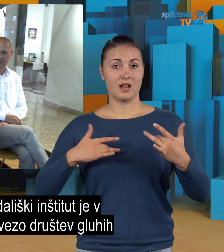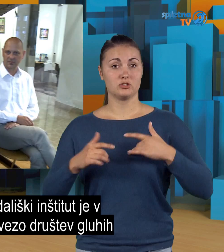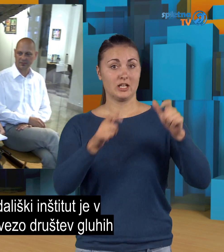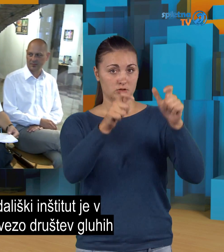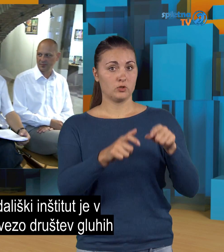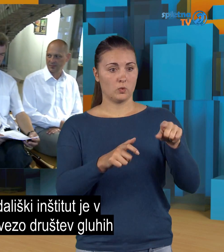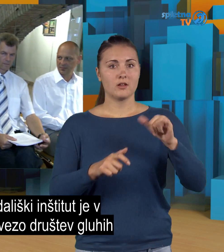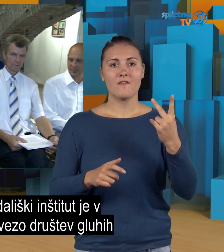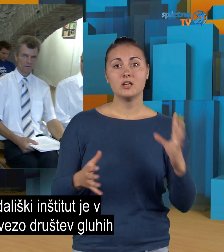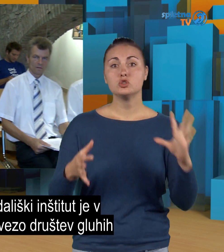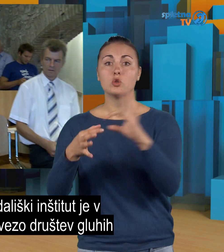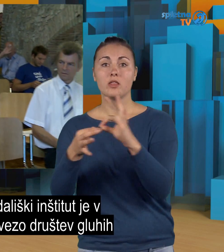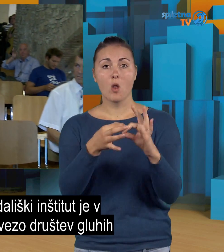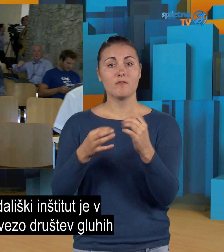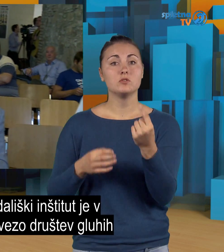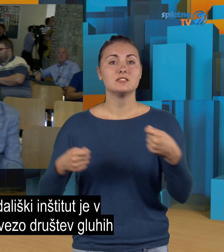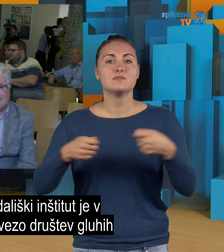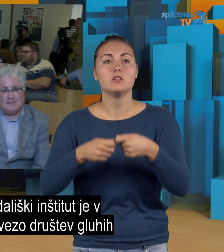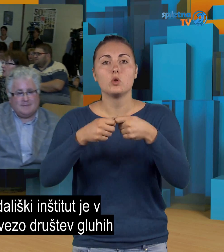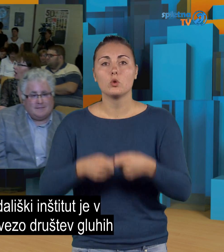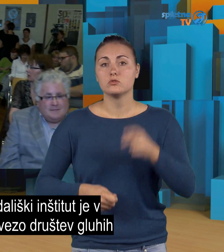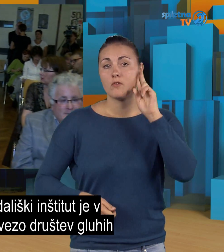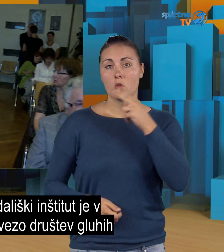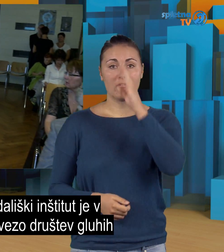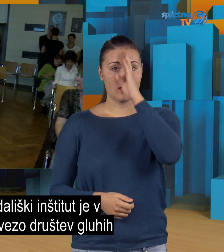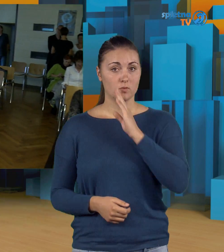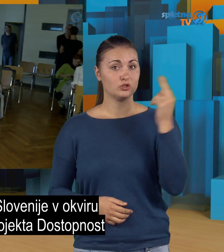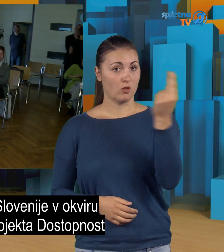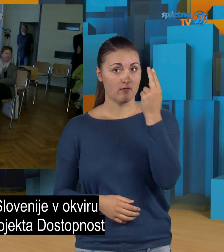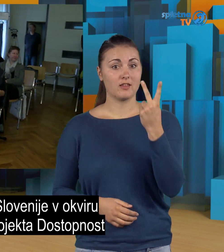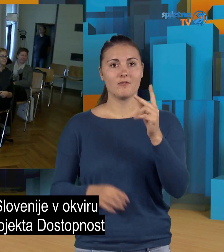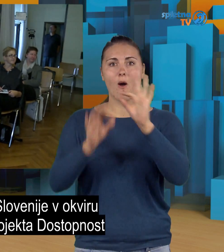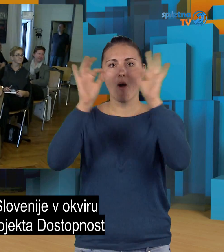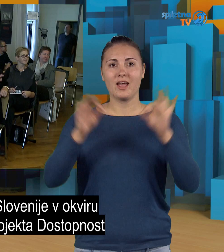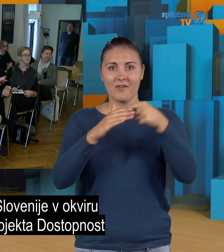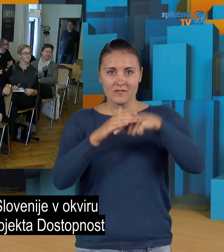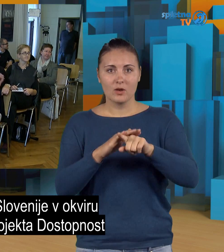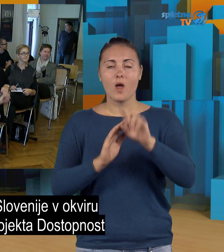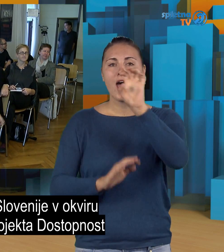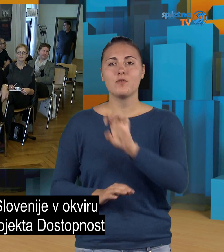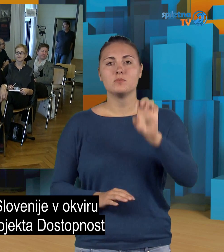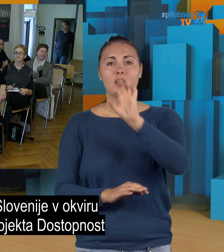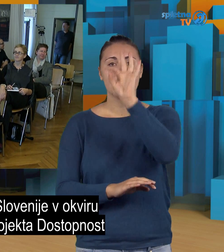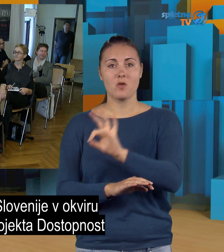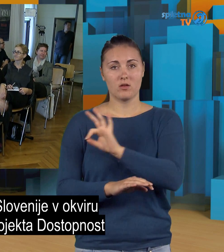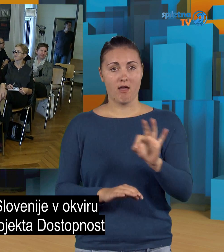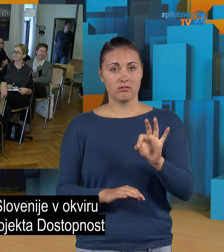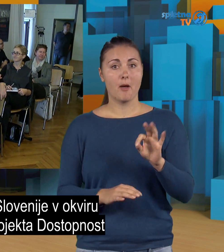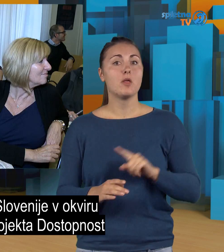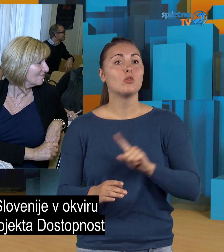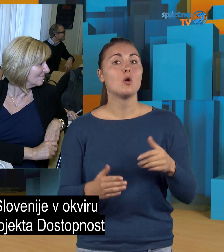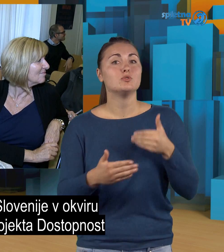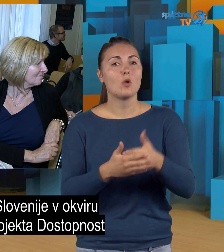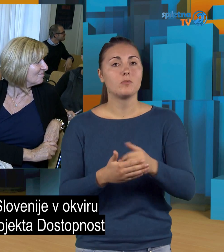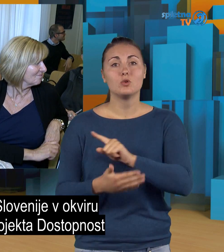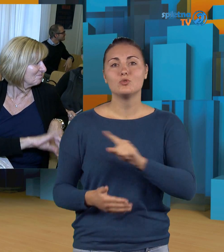Slovenski gledališki inštitut je v sodelovanju z Zvezo društev gluhih in naglušnih Slovenije v okviru evropskega projekta Dostopnost